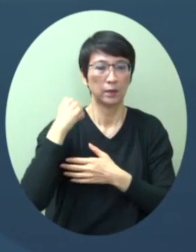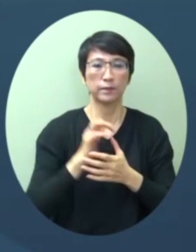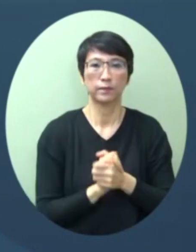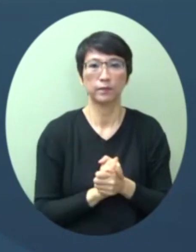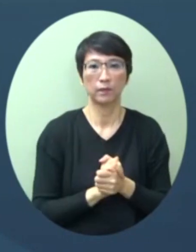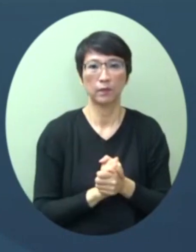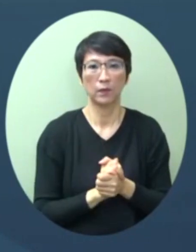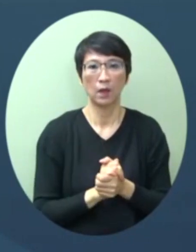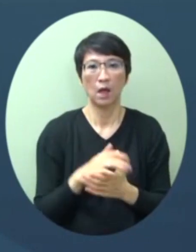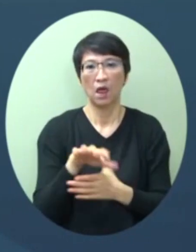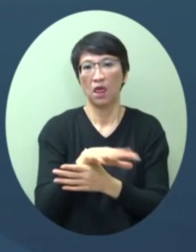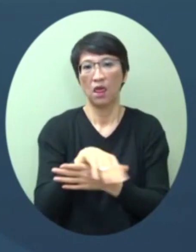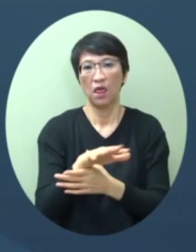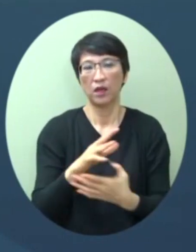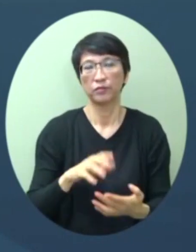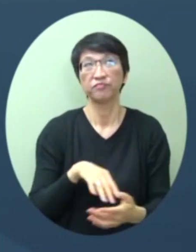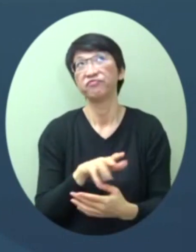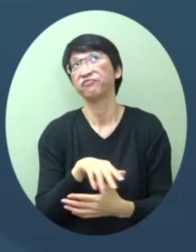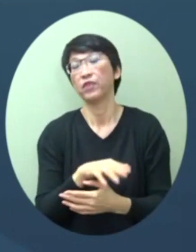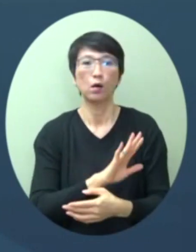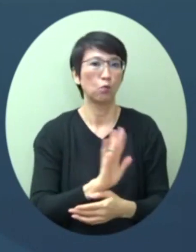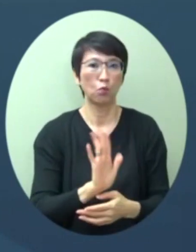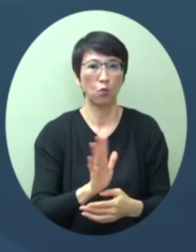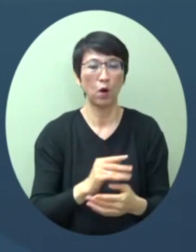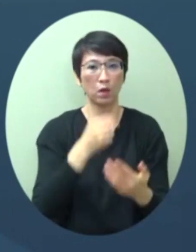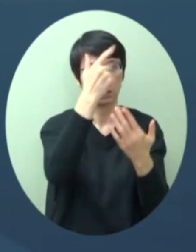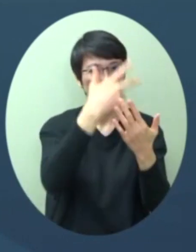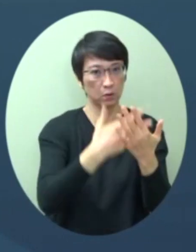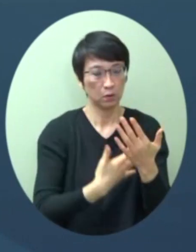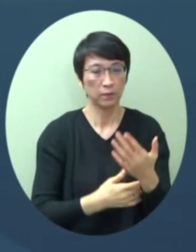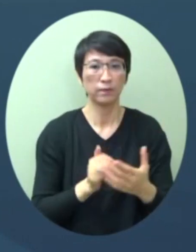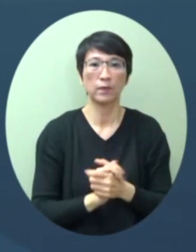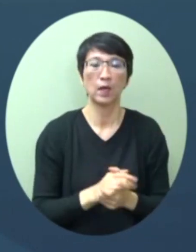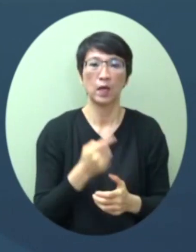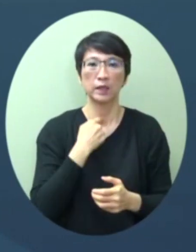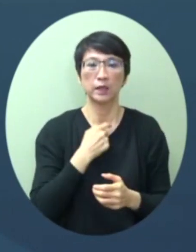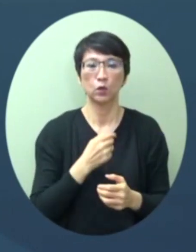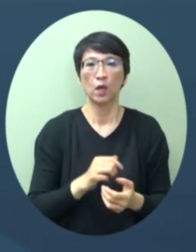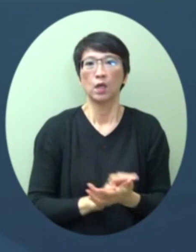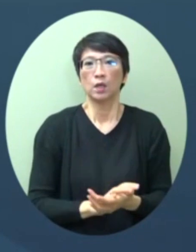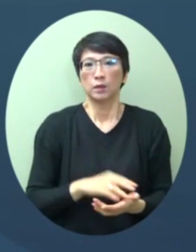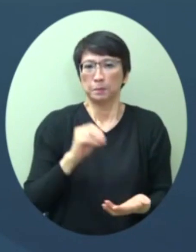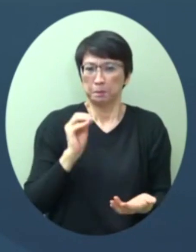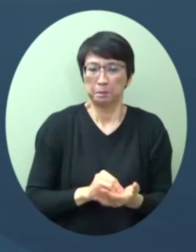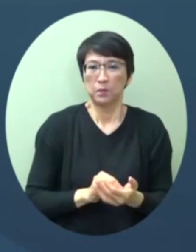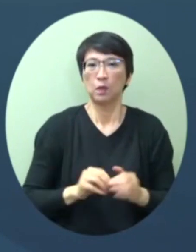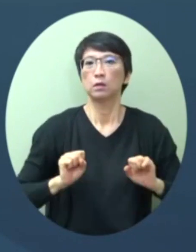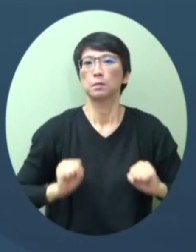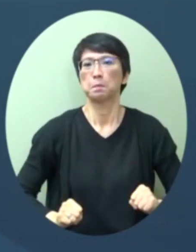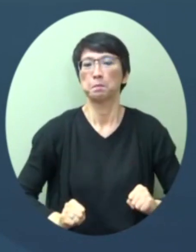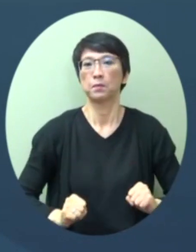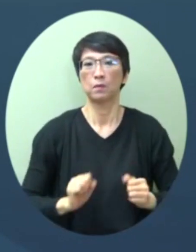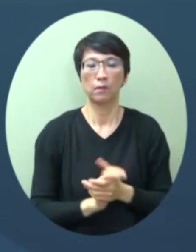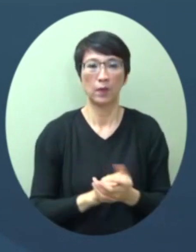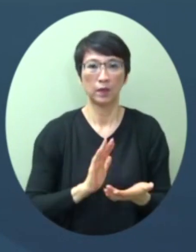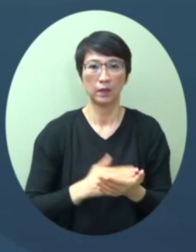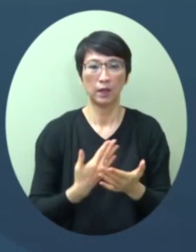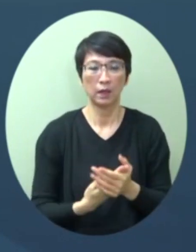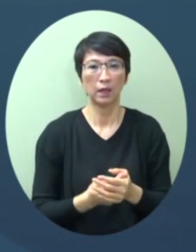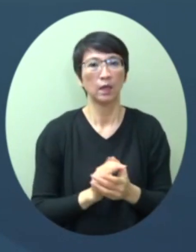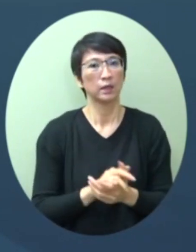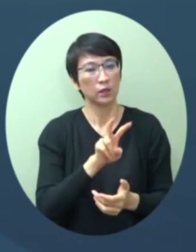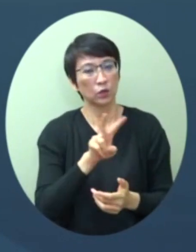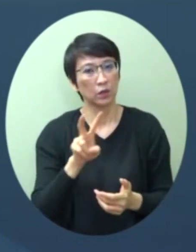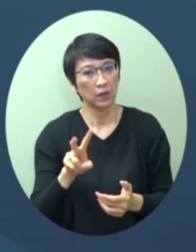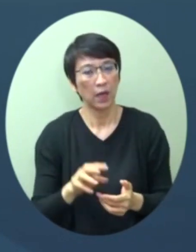不会是掉以轻心的每一项措施既是要果断但是我们都尽量做到人性化